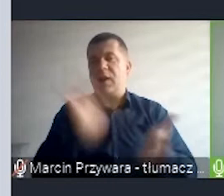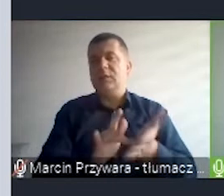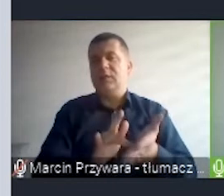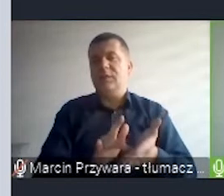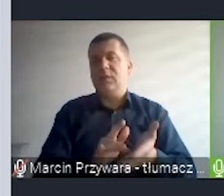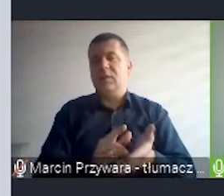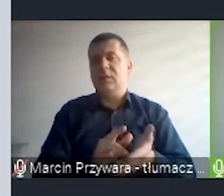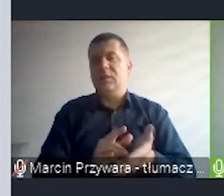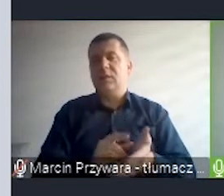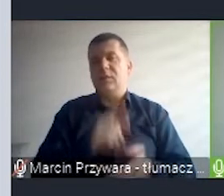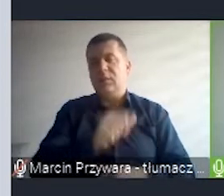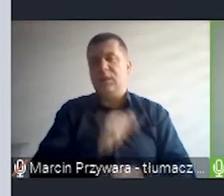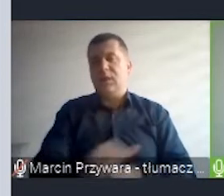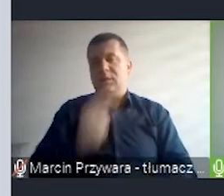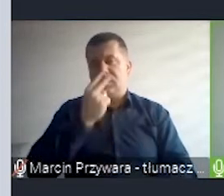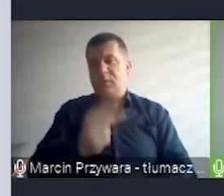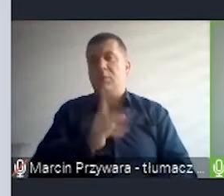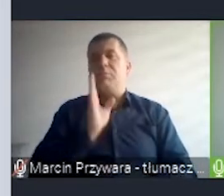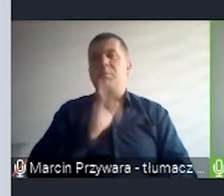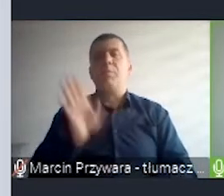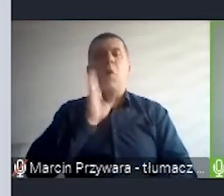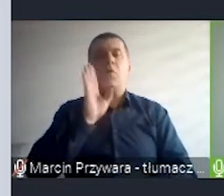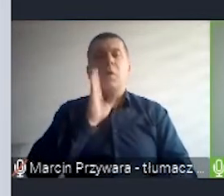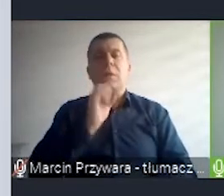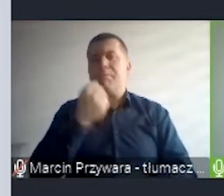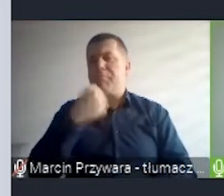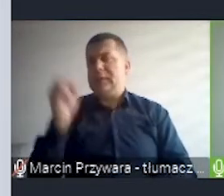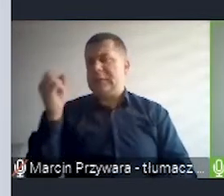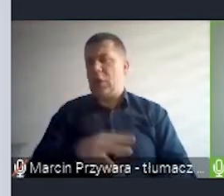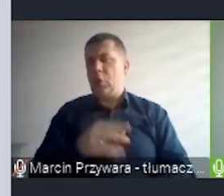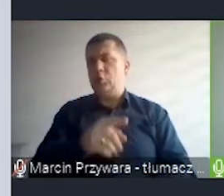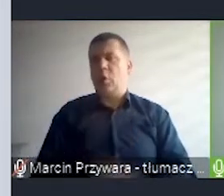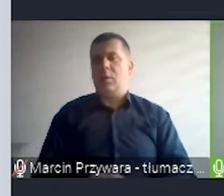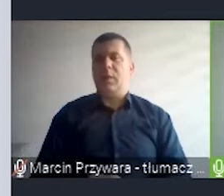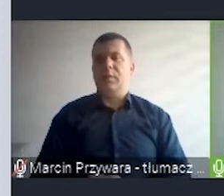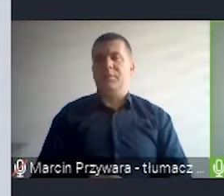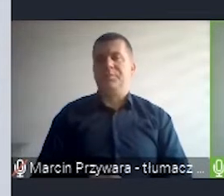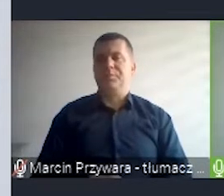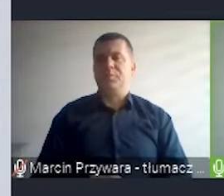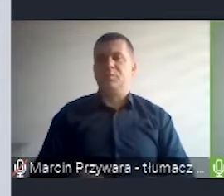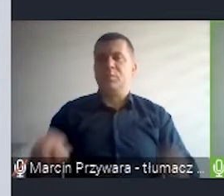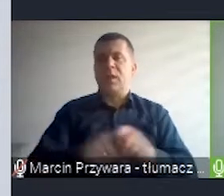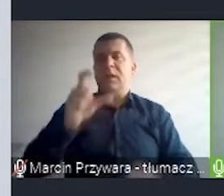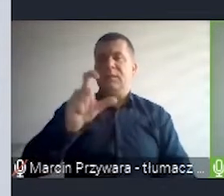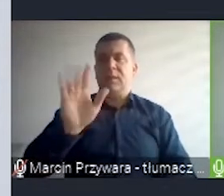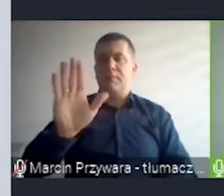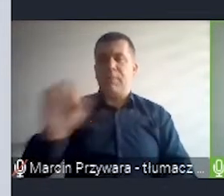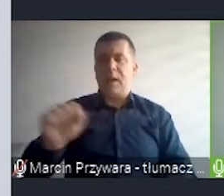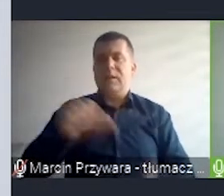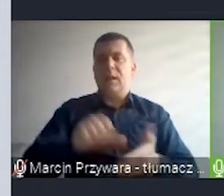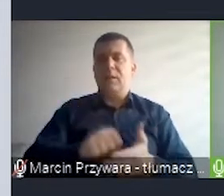takim świeczniku stawiają jako potencjalnie najbardziej zagrożone. Również CBA, Centralne